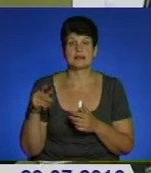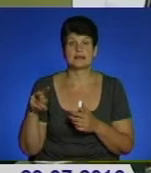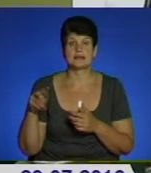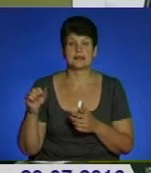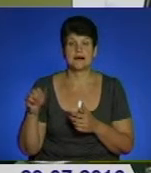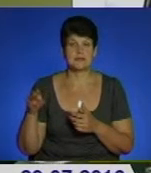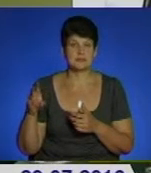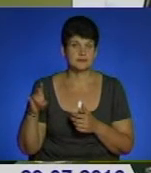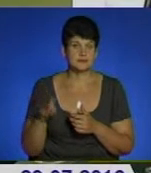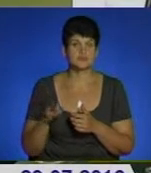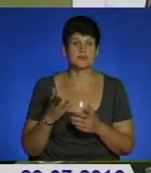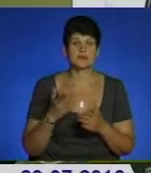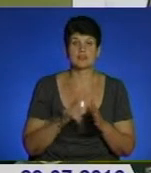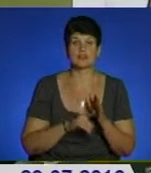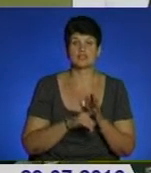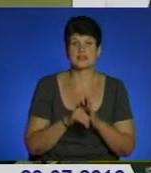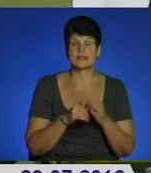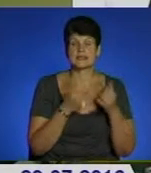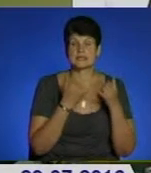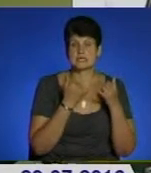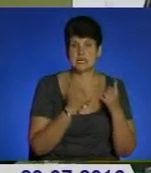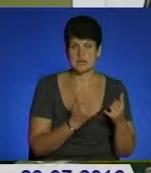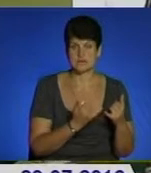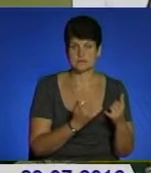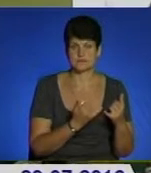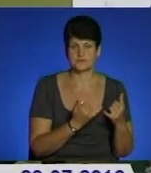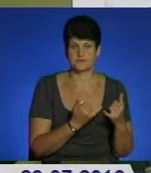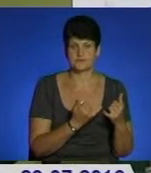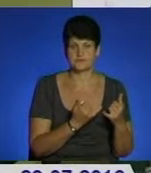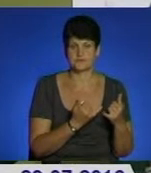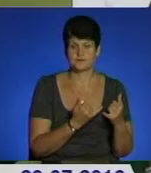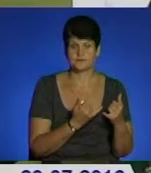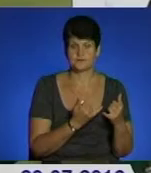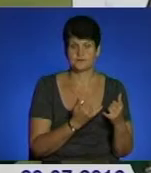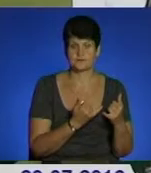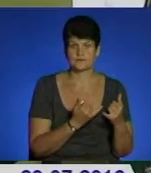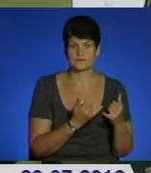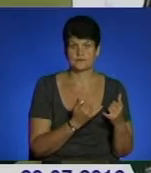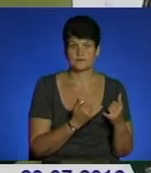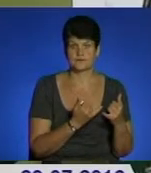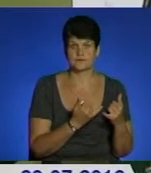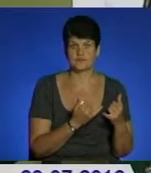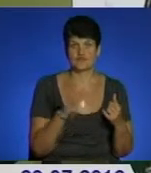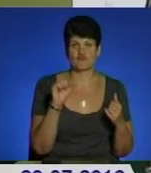бюджетний процес, по-перше, починає зараз, тобто в